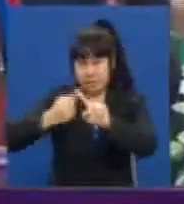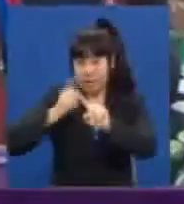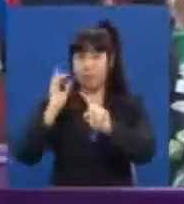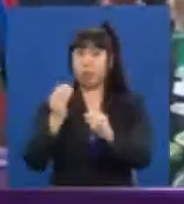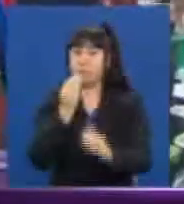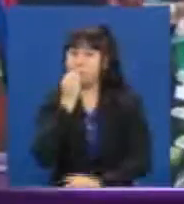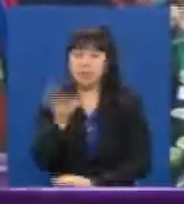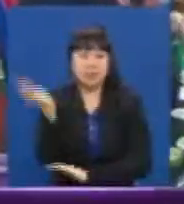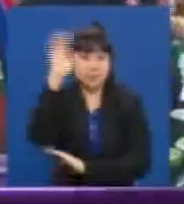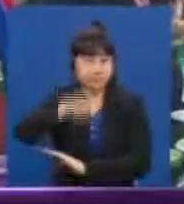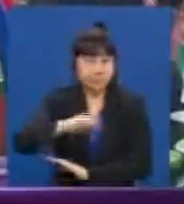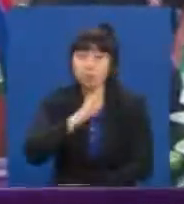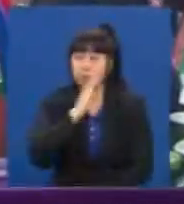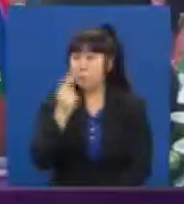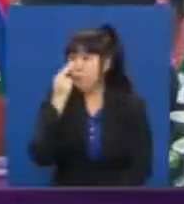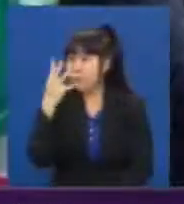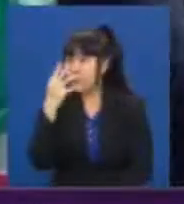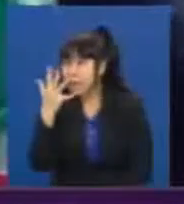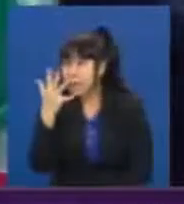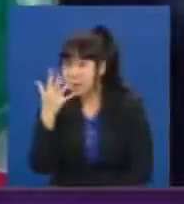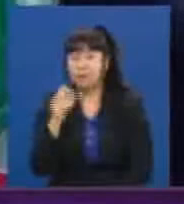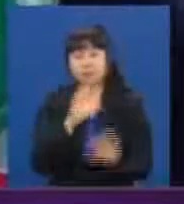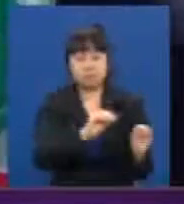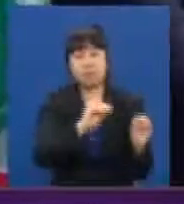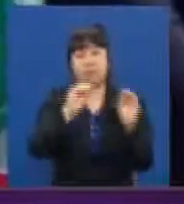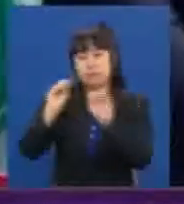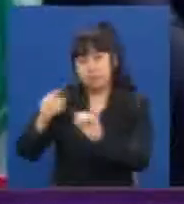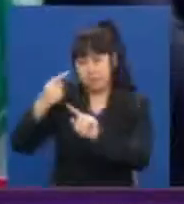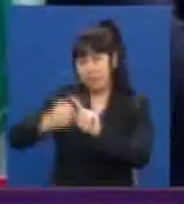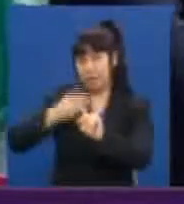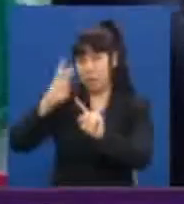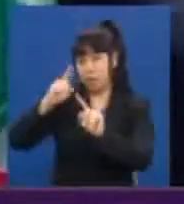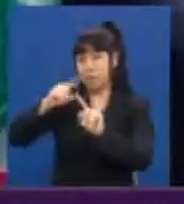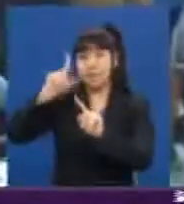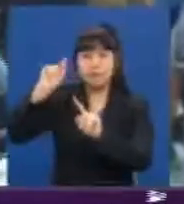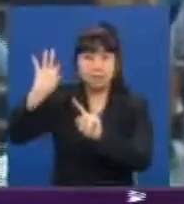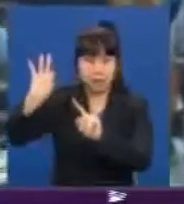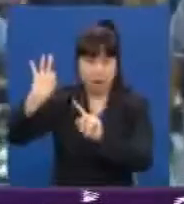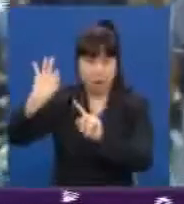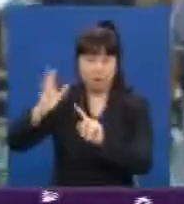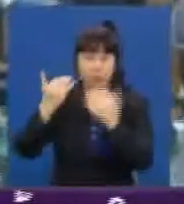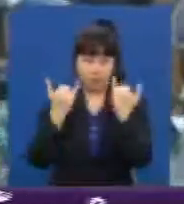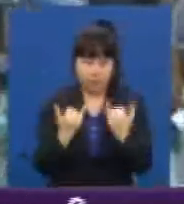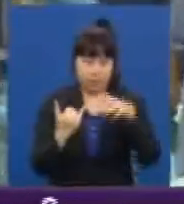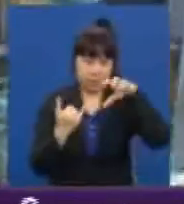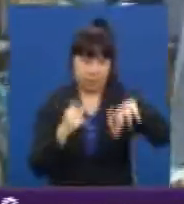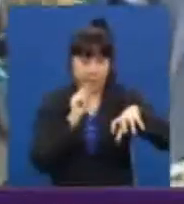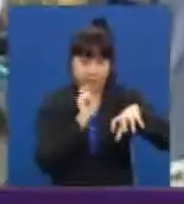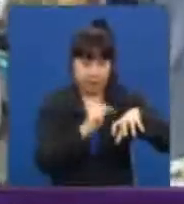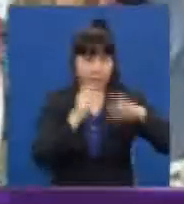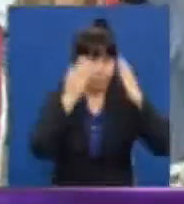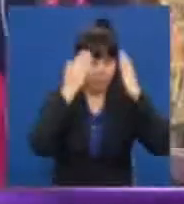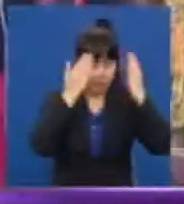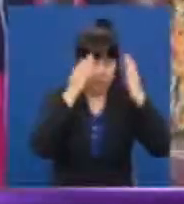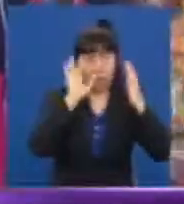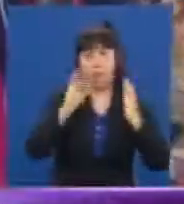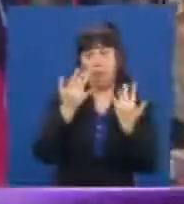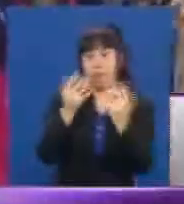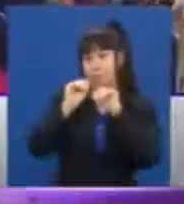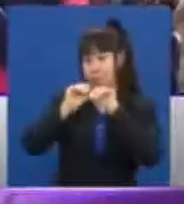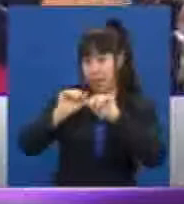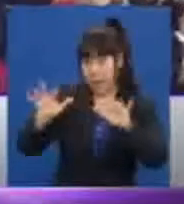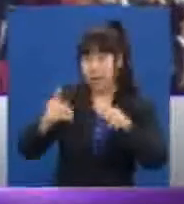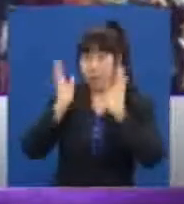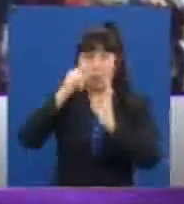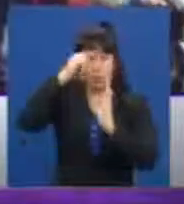ไม่เห็นวันแรกของการถือศีลอดก็จะเป็นวันที่ 29มิถุนายนซึ่งสำนักจุฬาราชมนตรีจะออกประกาศอีกครั้งหนึ่งเพื่อ